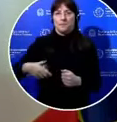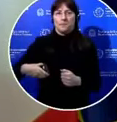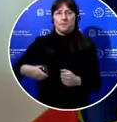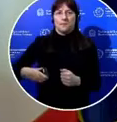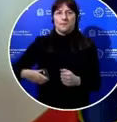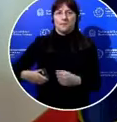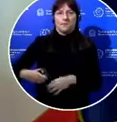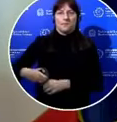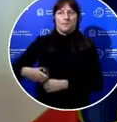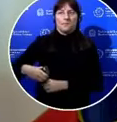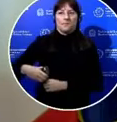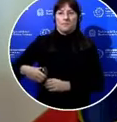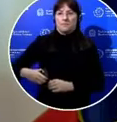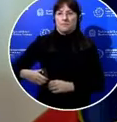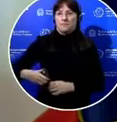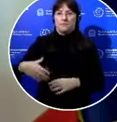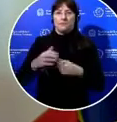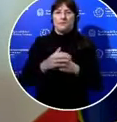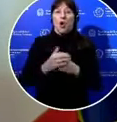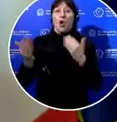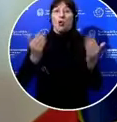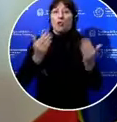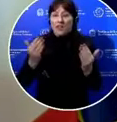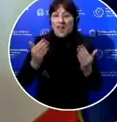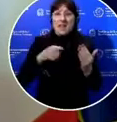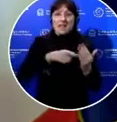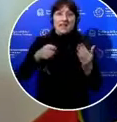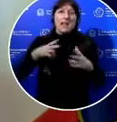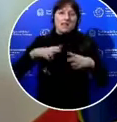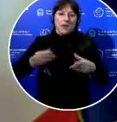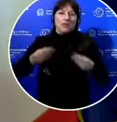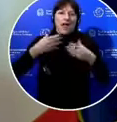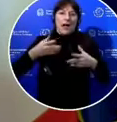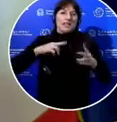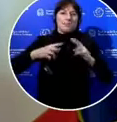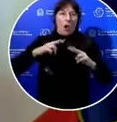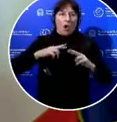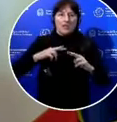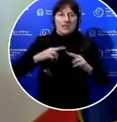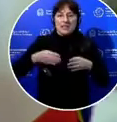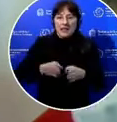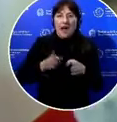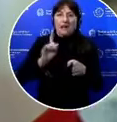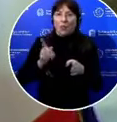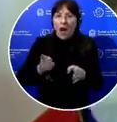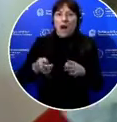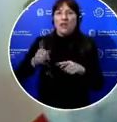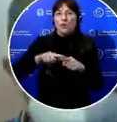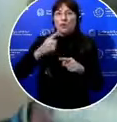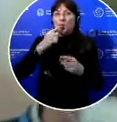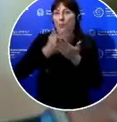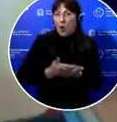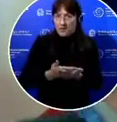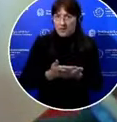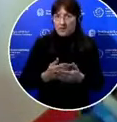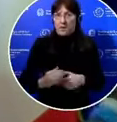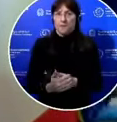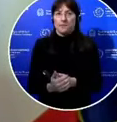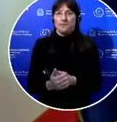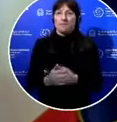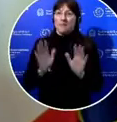Questa conferenza dirà quali sono le strade o suggerirà quali possono essere. Certo è che